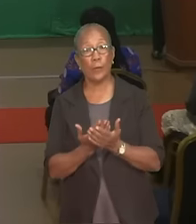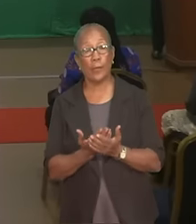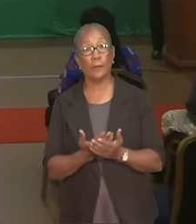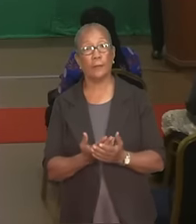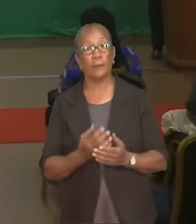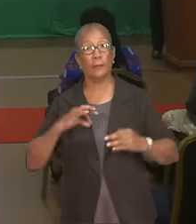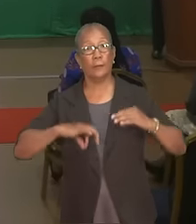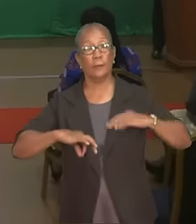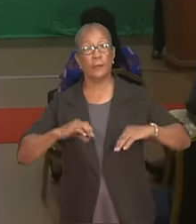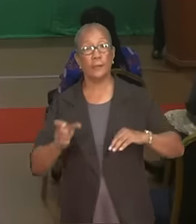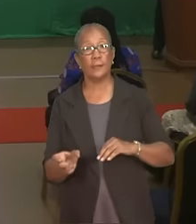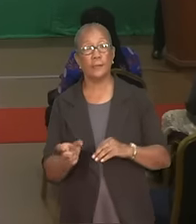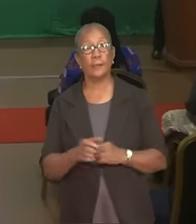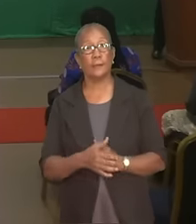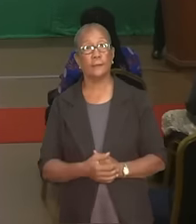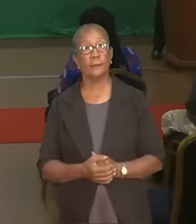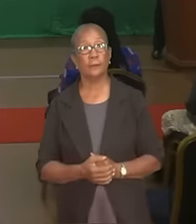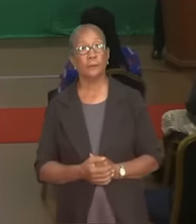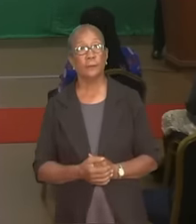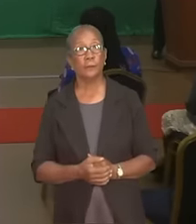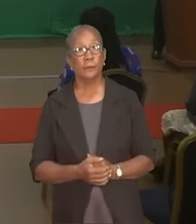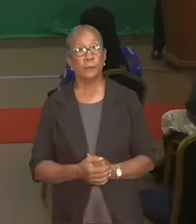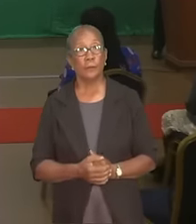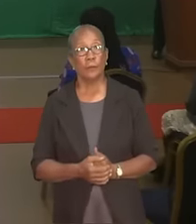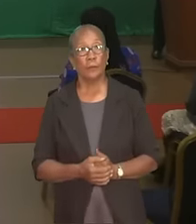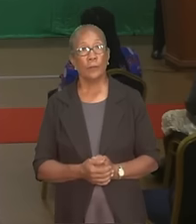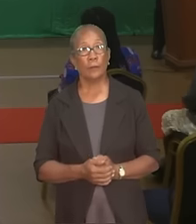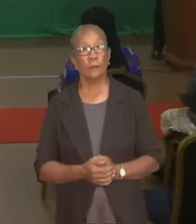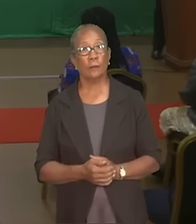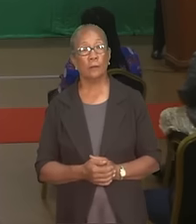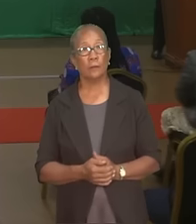De volgende, u mag naar voren komen.